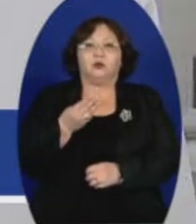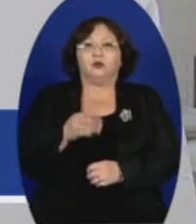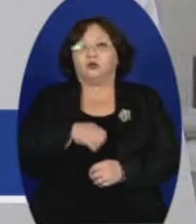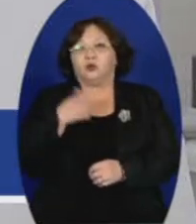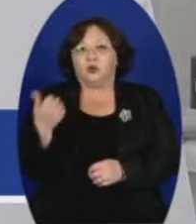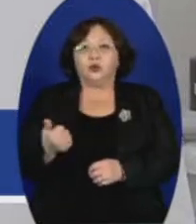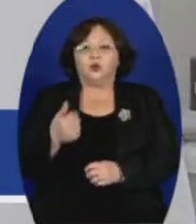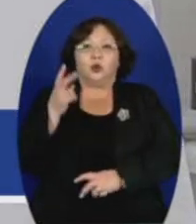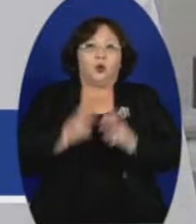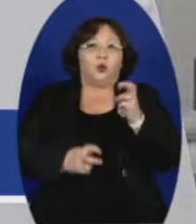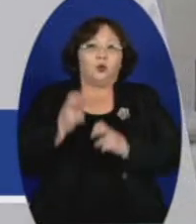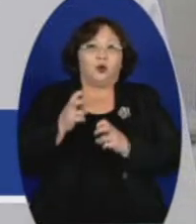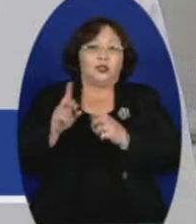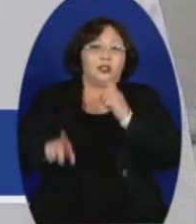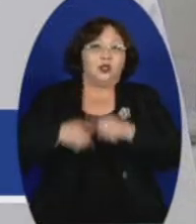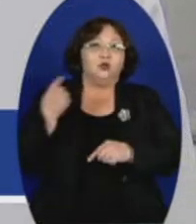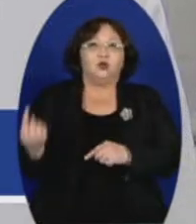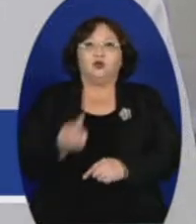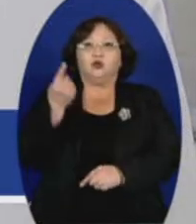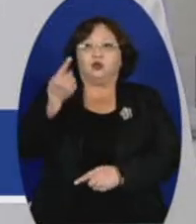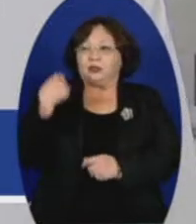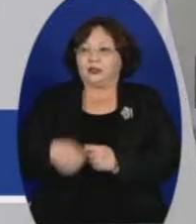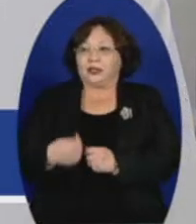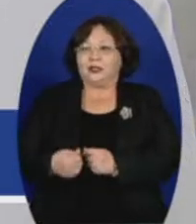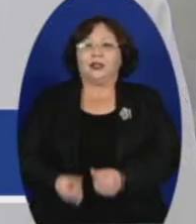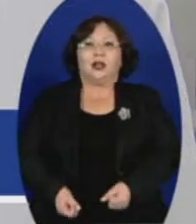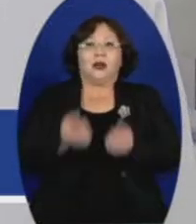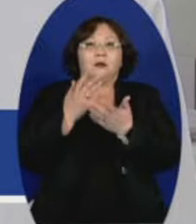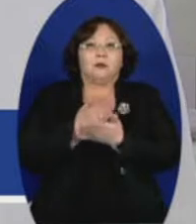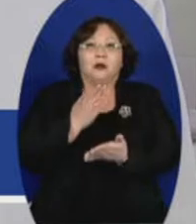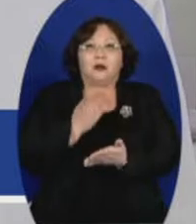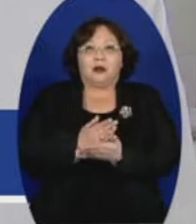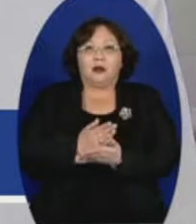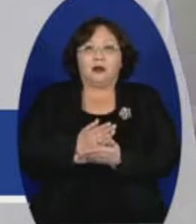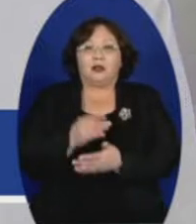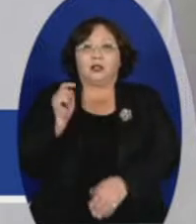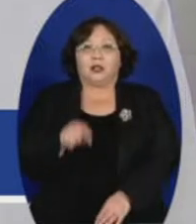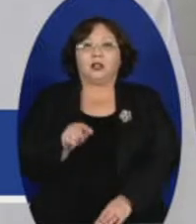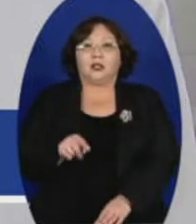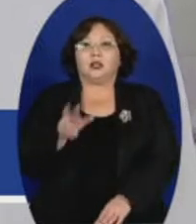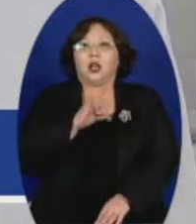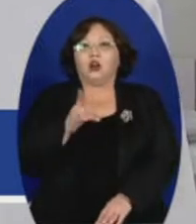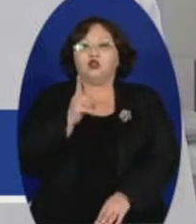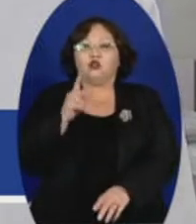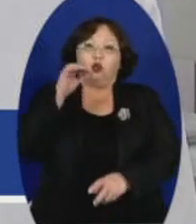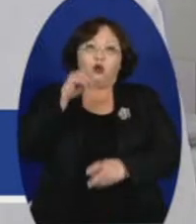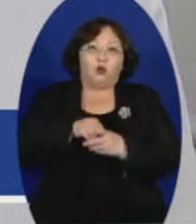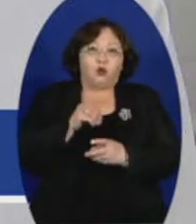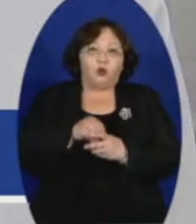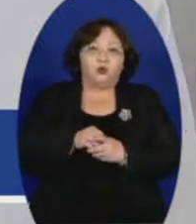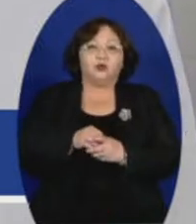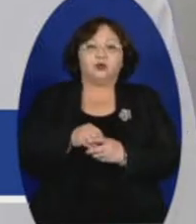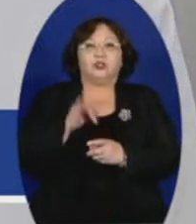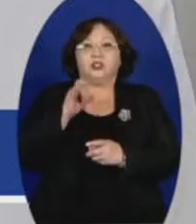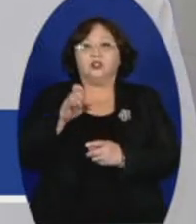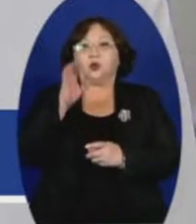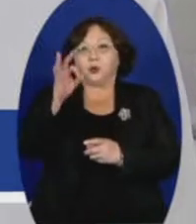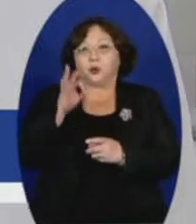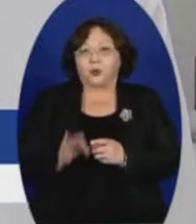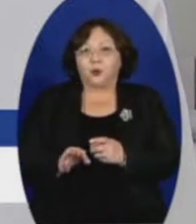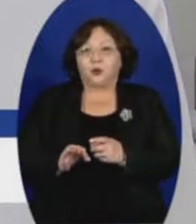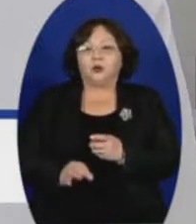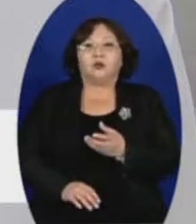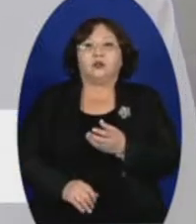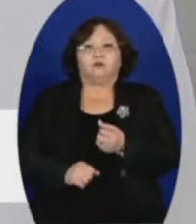одоо үйлдвэрлэлээс өндөр одоо зардал гардаг. Тэгээ энэ юун дээр бол бас хөрөнгө оруулалт мэдээж их хэмжээгээр